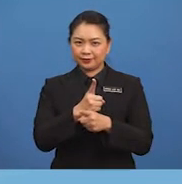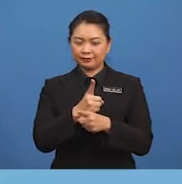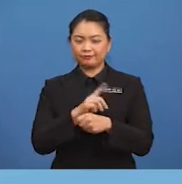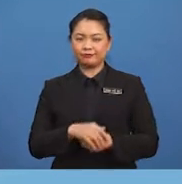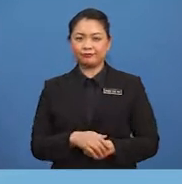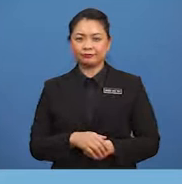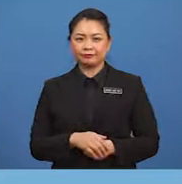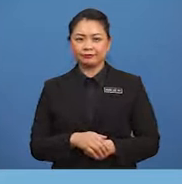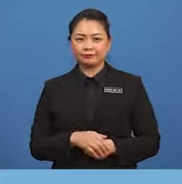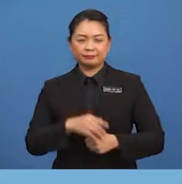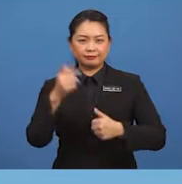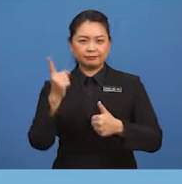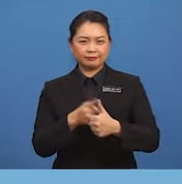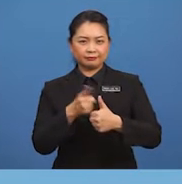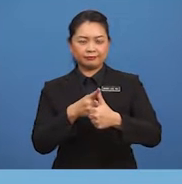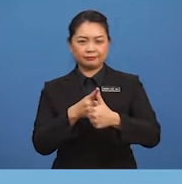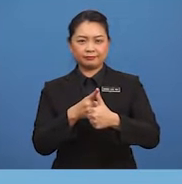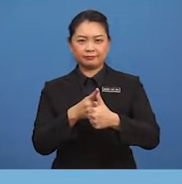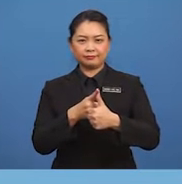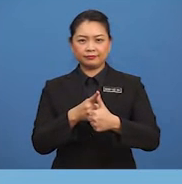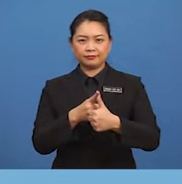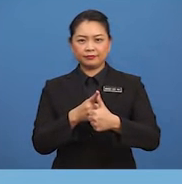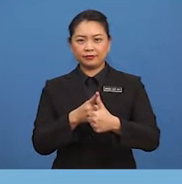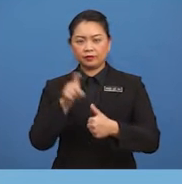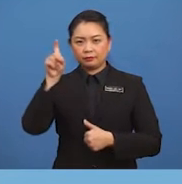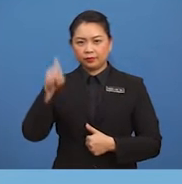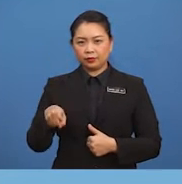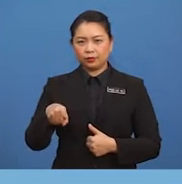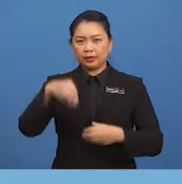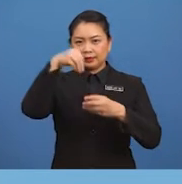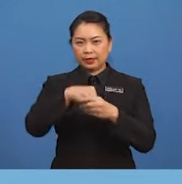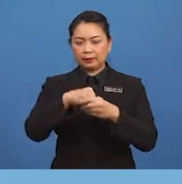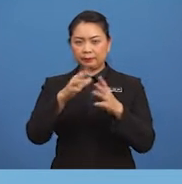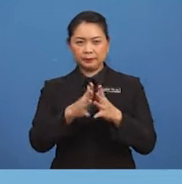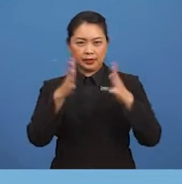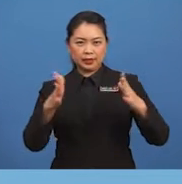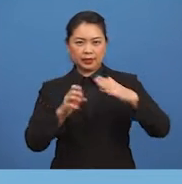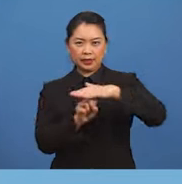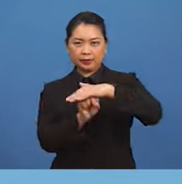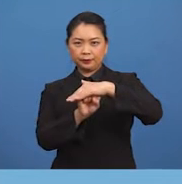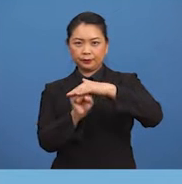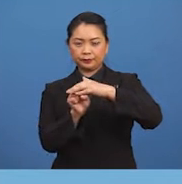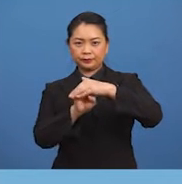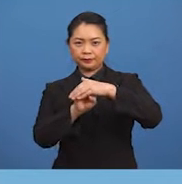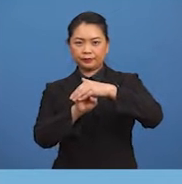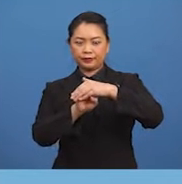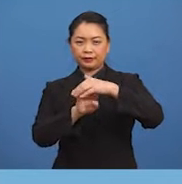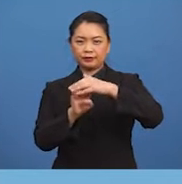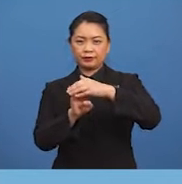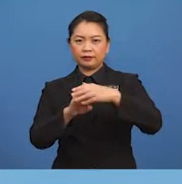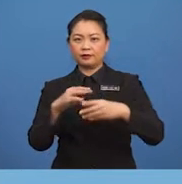Betul, Saliha. Yang pertama, mitosis diperlukan dalam perkembangan embrio